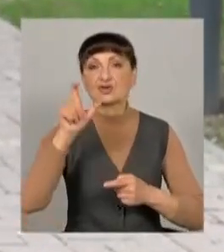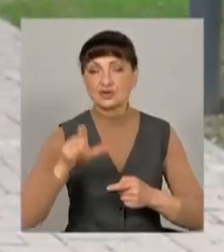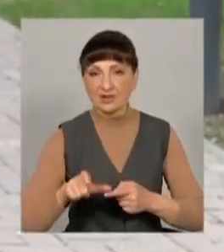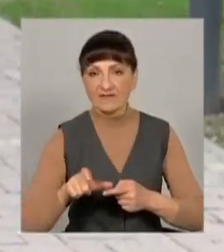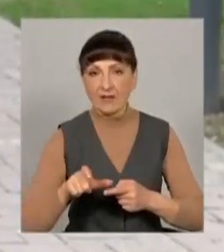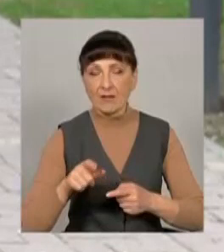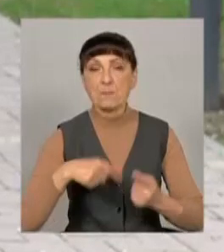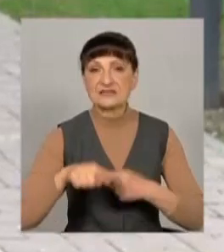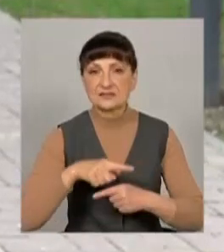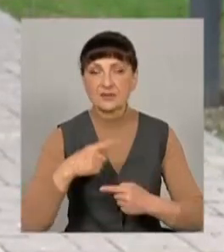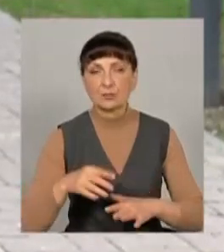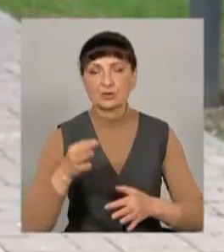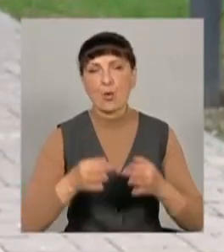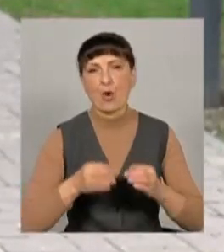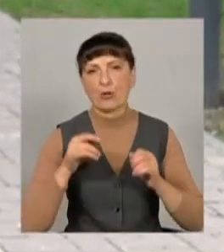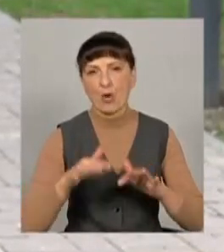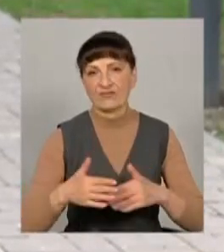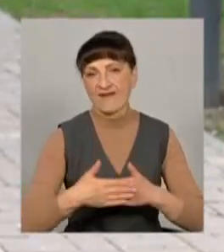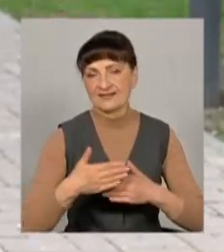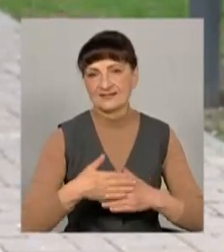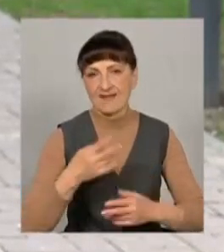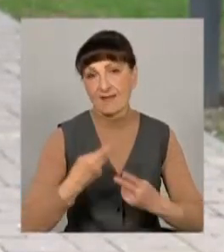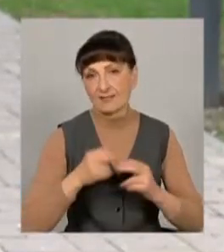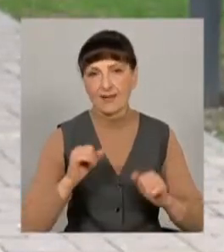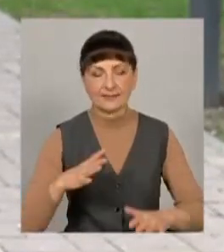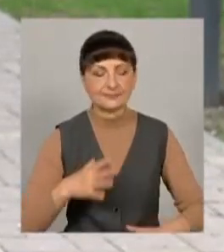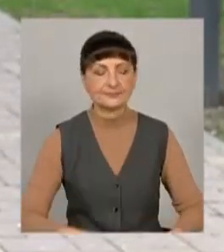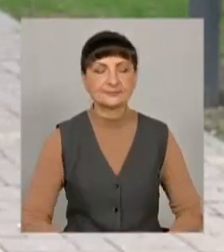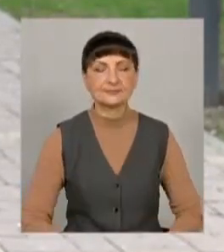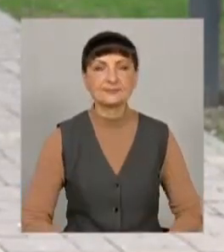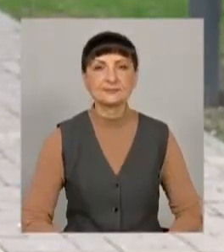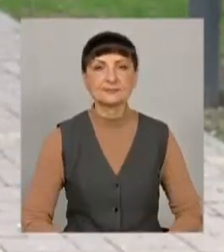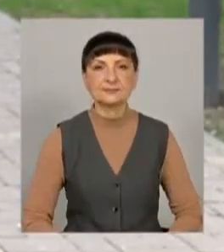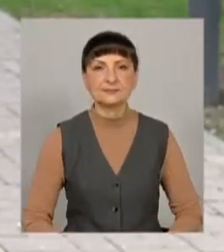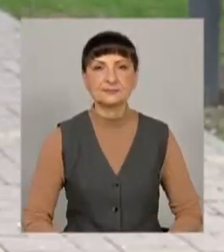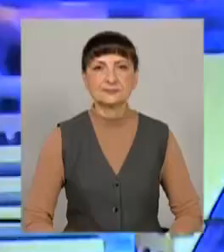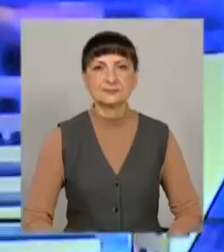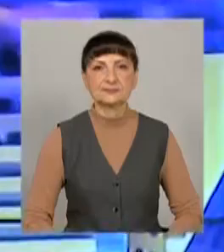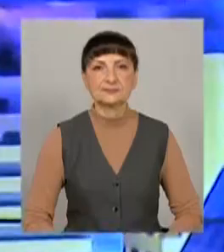правонарушителя возбуждается уголовное дело. Дина Жанабекова, Мирам Исабеков, телеканал Алматы.